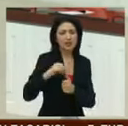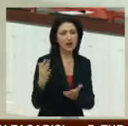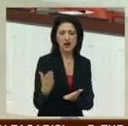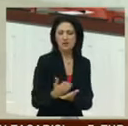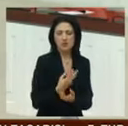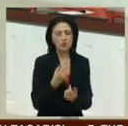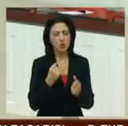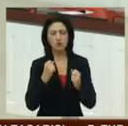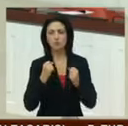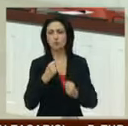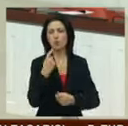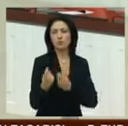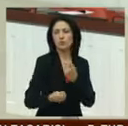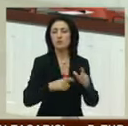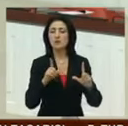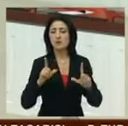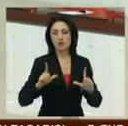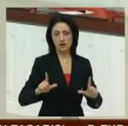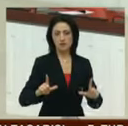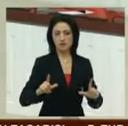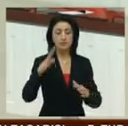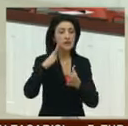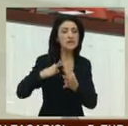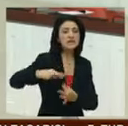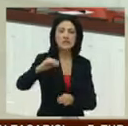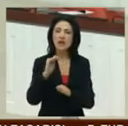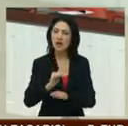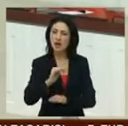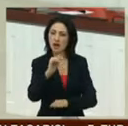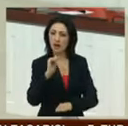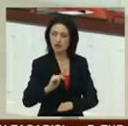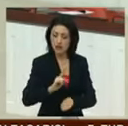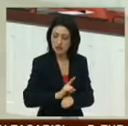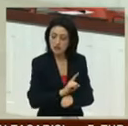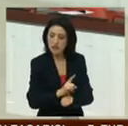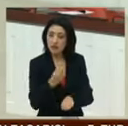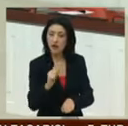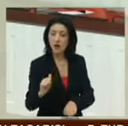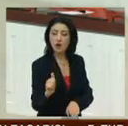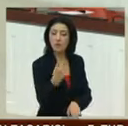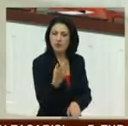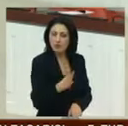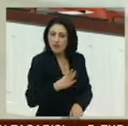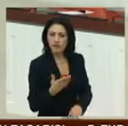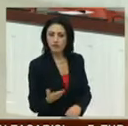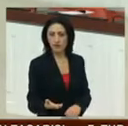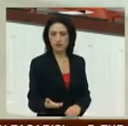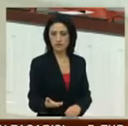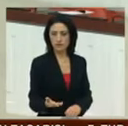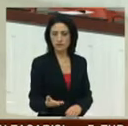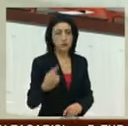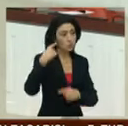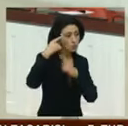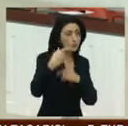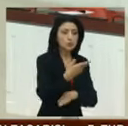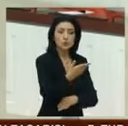için çok enerji ve zaman gerekir. İnsan hayatında zamandan daha değerli ne olabilir?